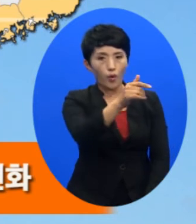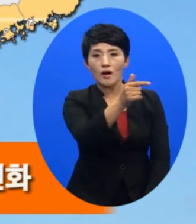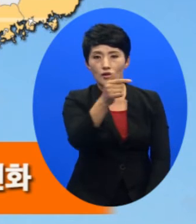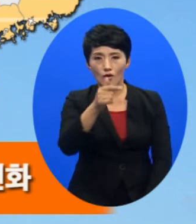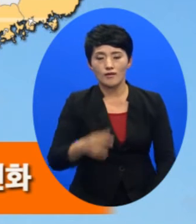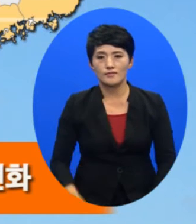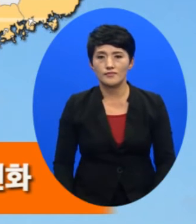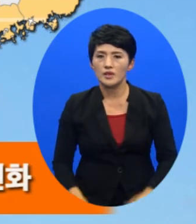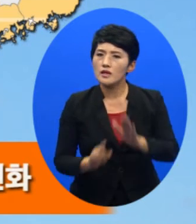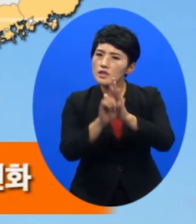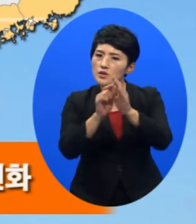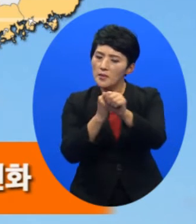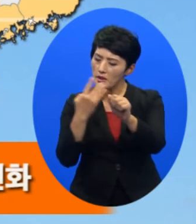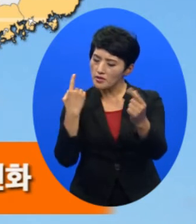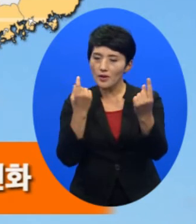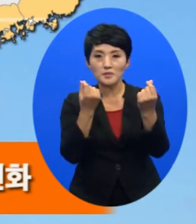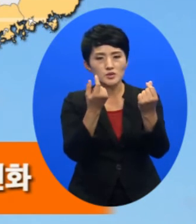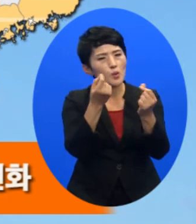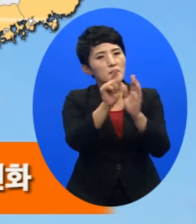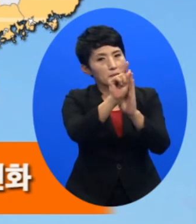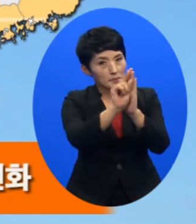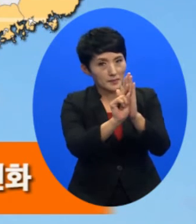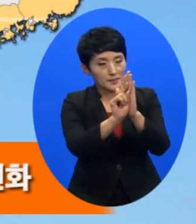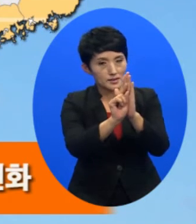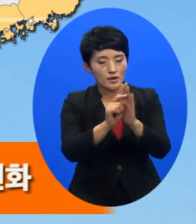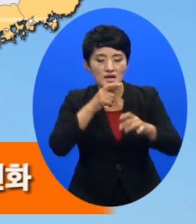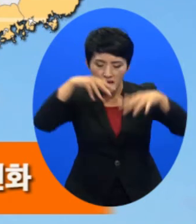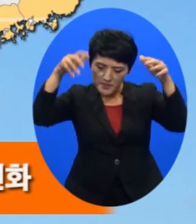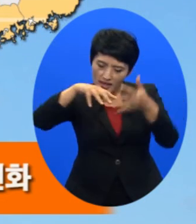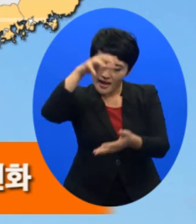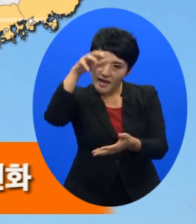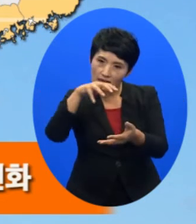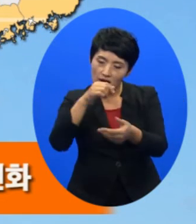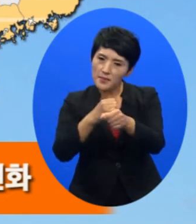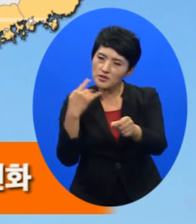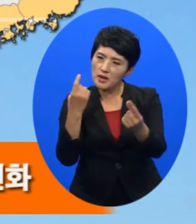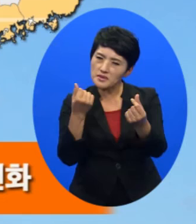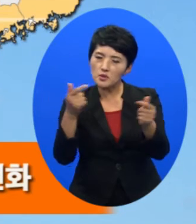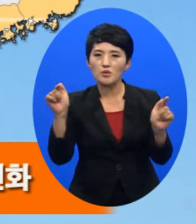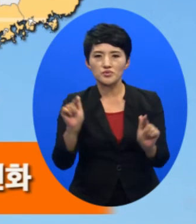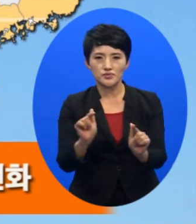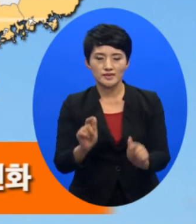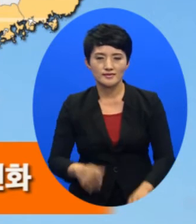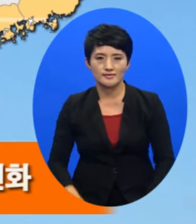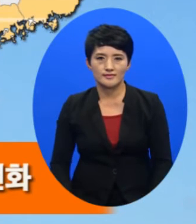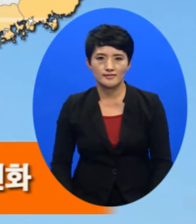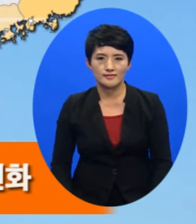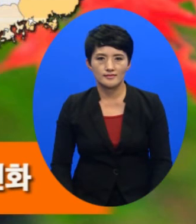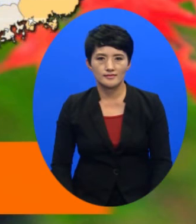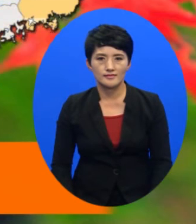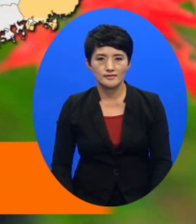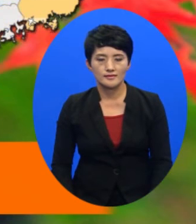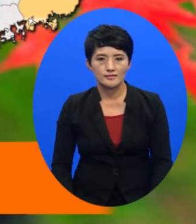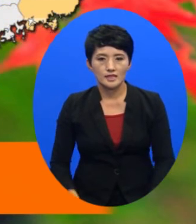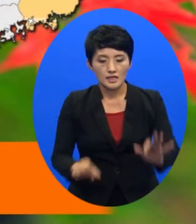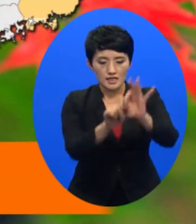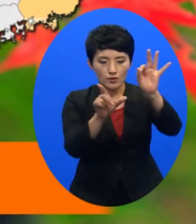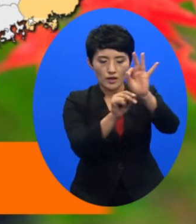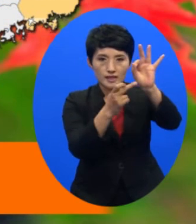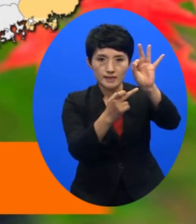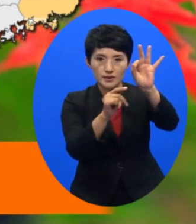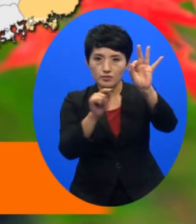크겠습니다. 기온은 평년과 비슷하거나 낮겠고 강수량은 평년과 비슷하거나 적겠습니다. 이후로